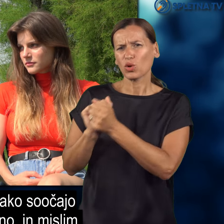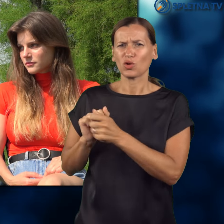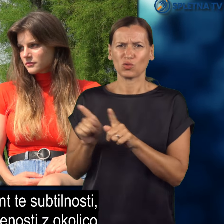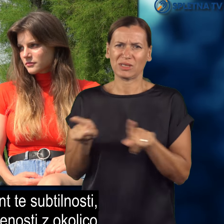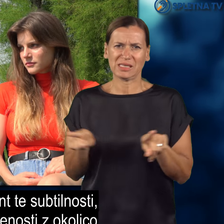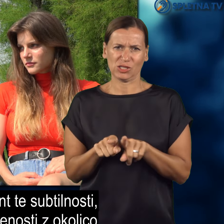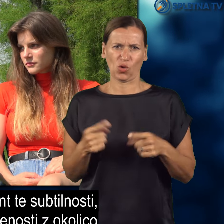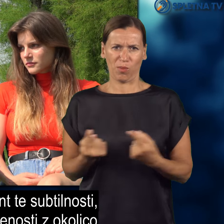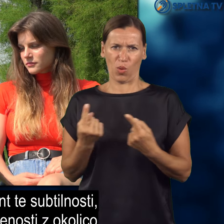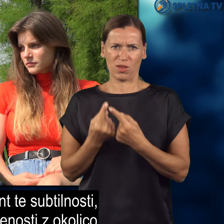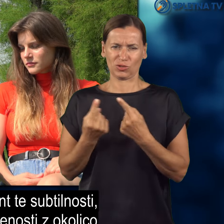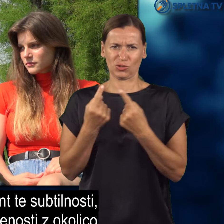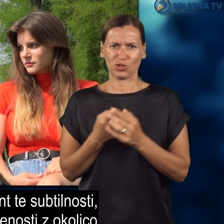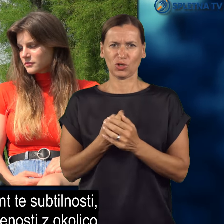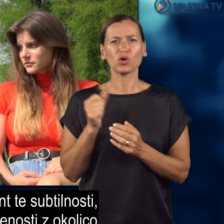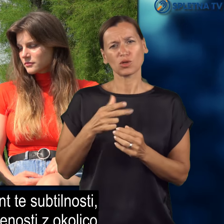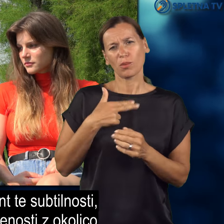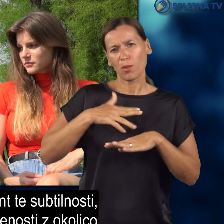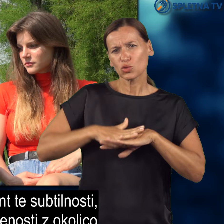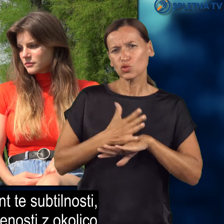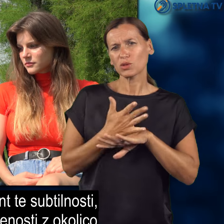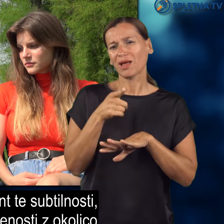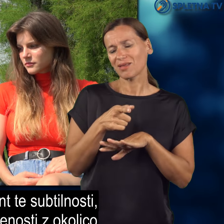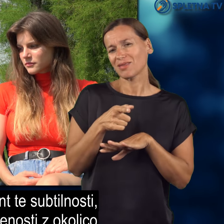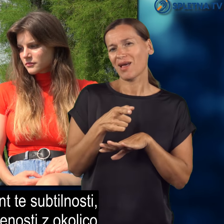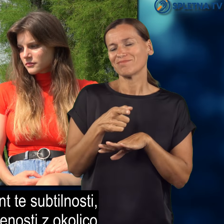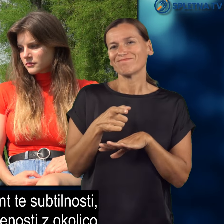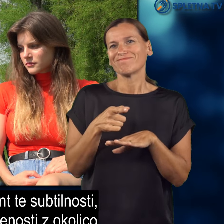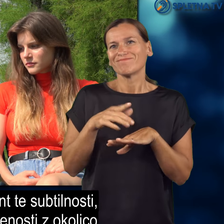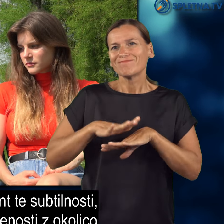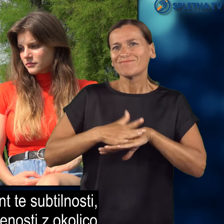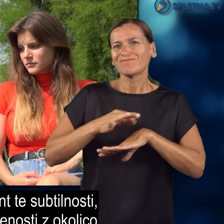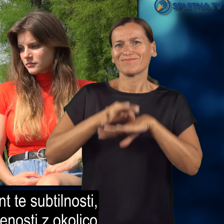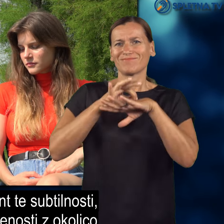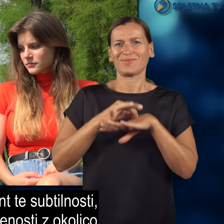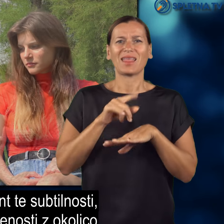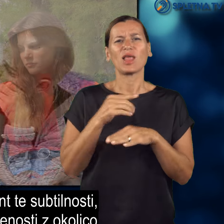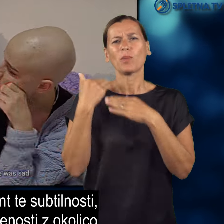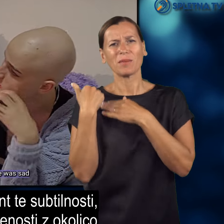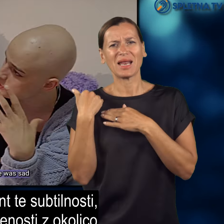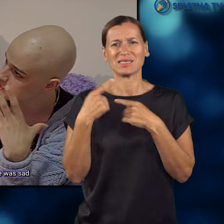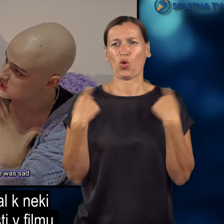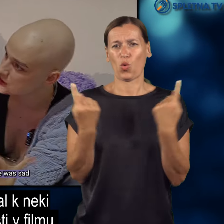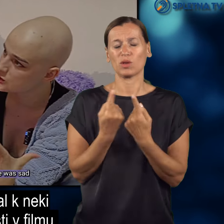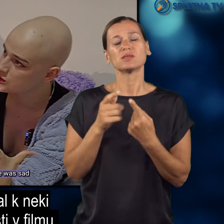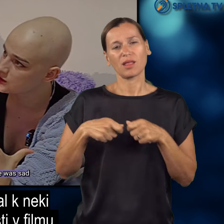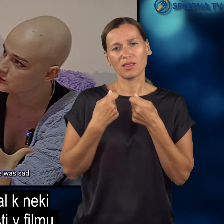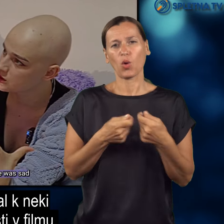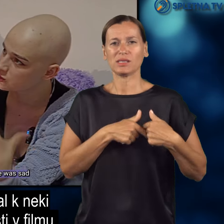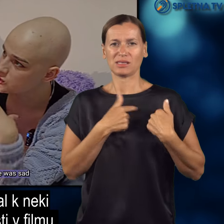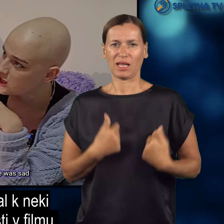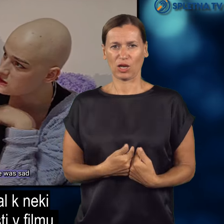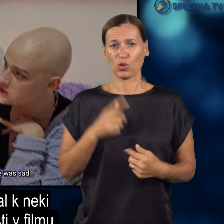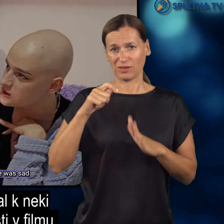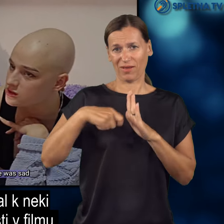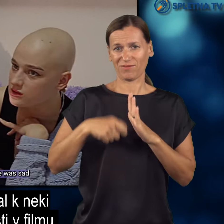In mislim, da je ta moment te subtilnosti, te neobremenjenosti z okolico pridodal k neki